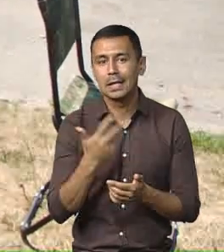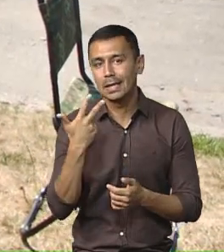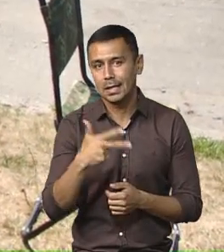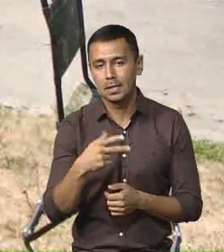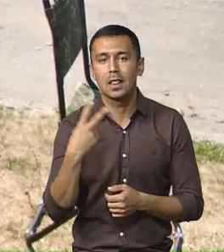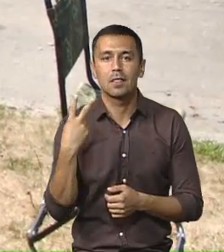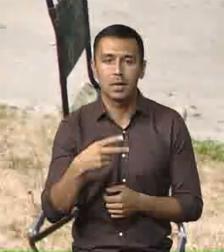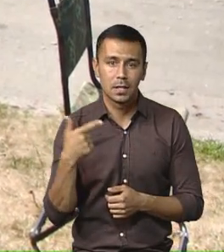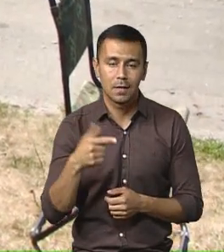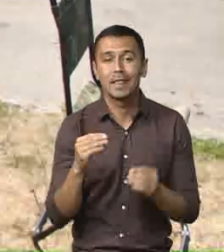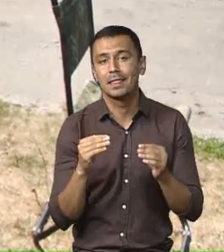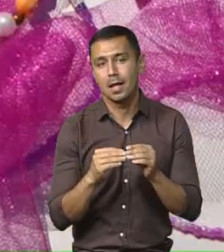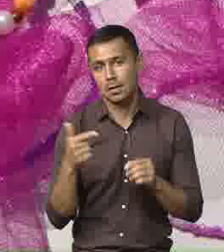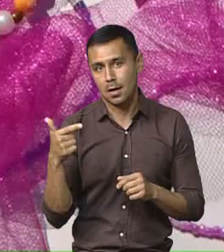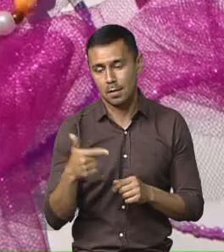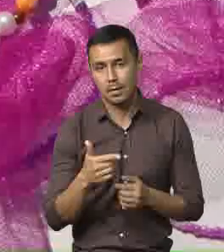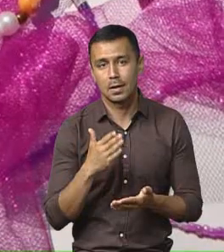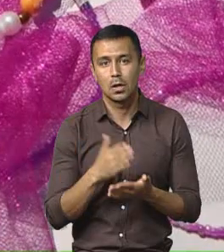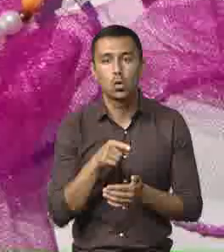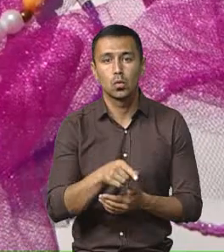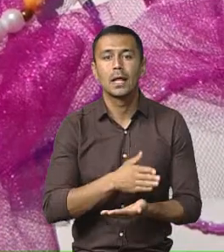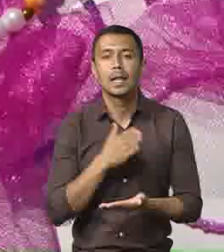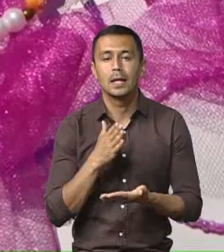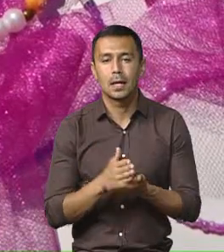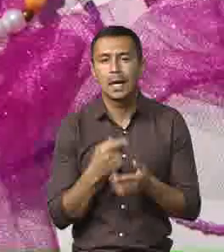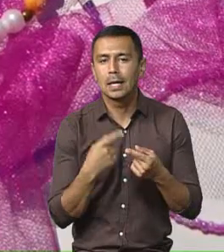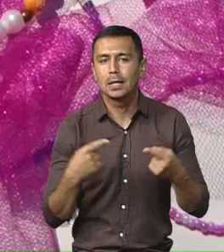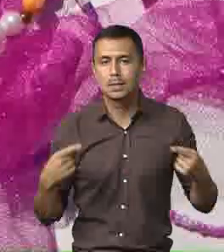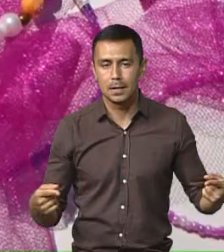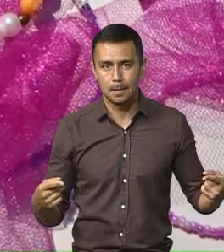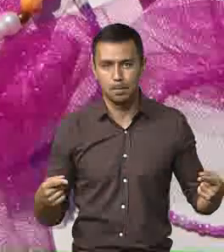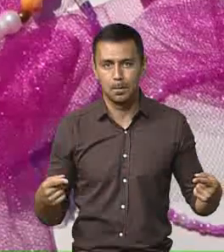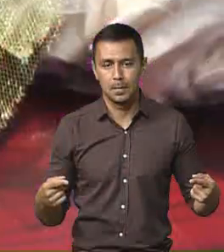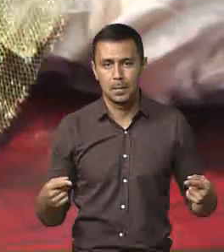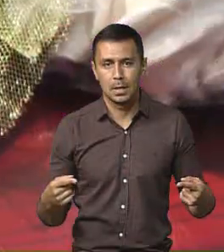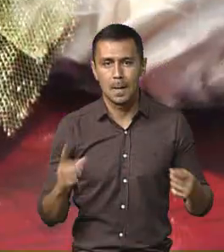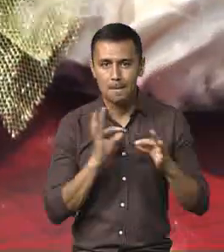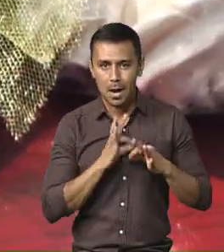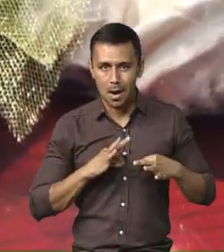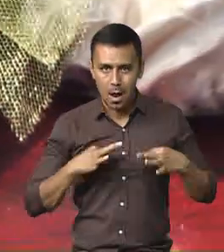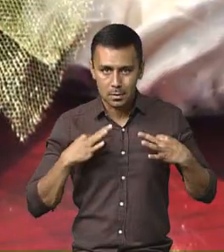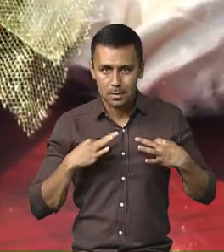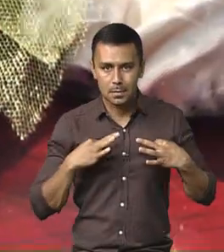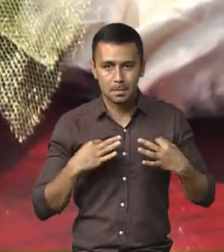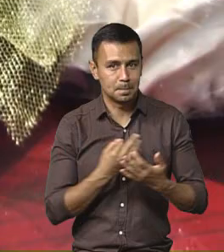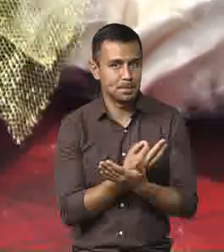по 20, по 10. Тут є різні. Прекрасне місто.